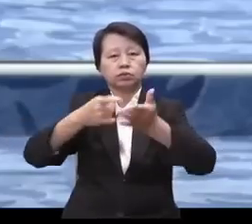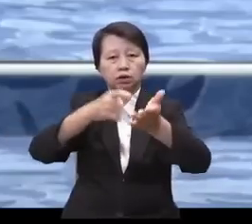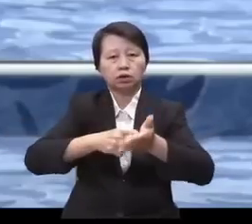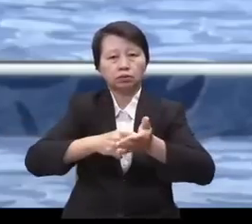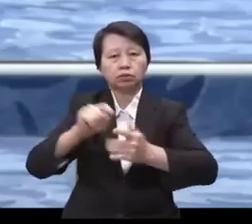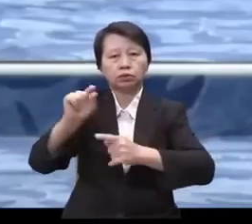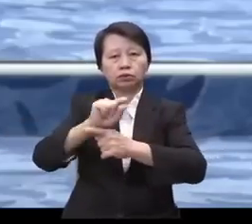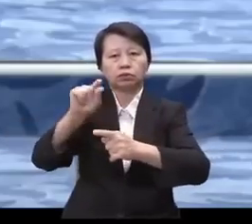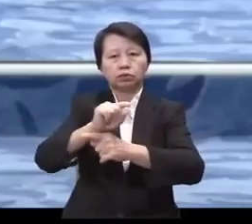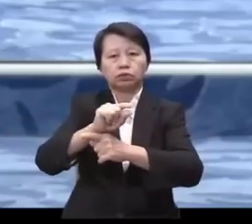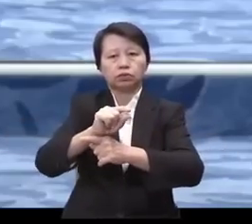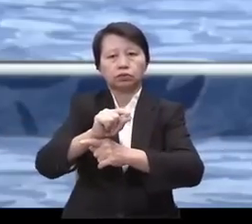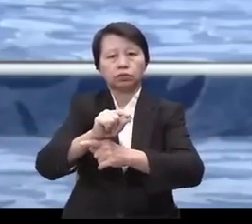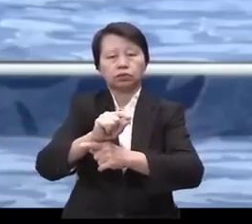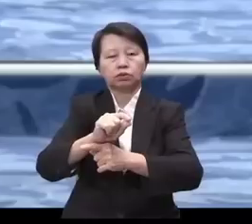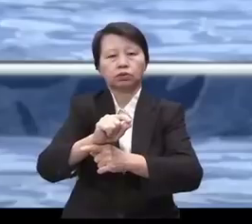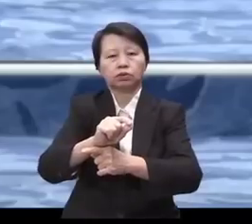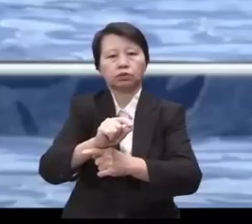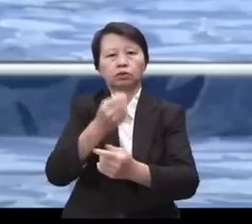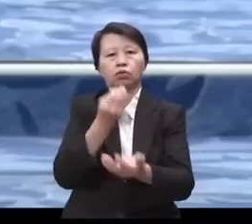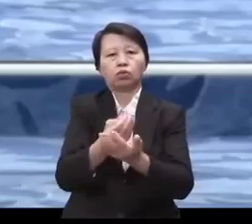keperluan menggunakan